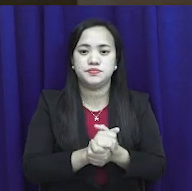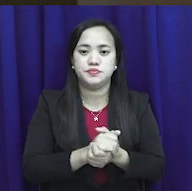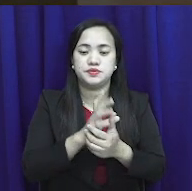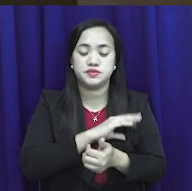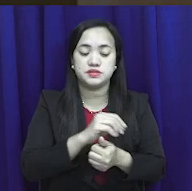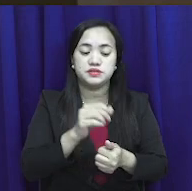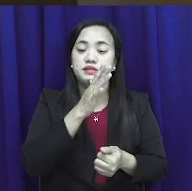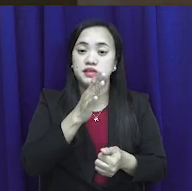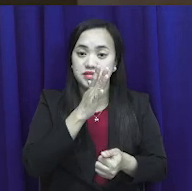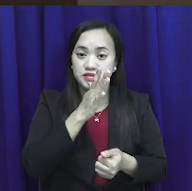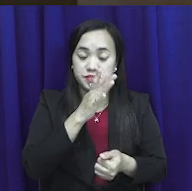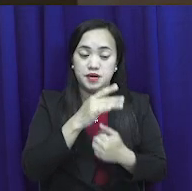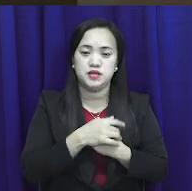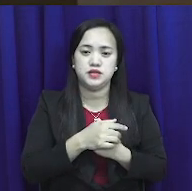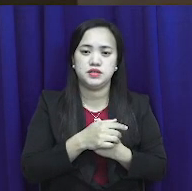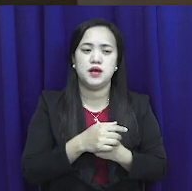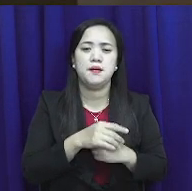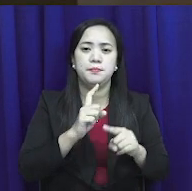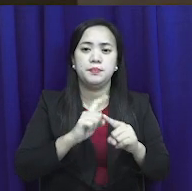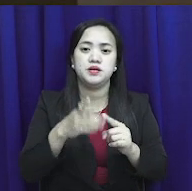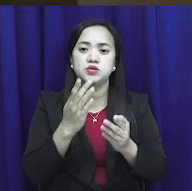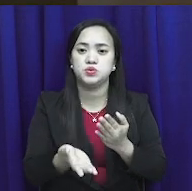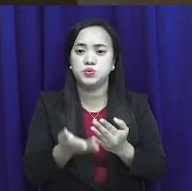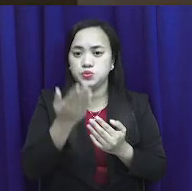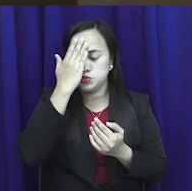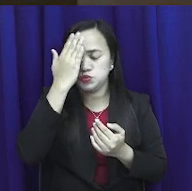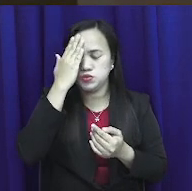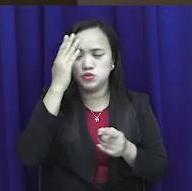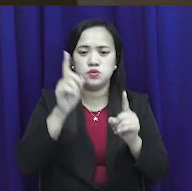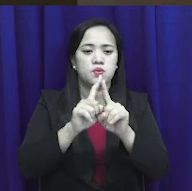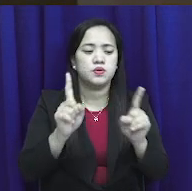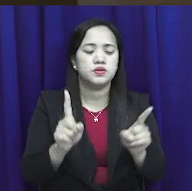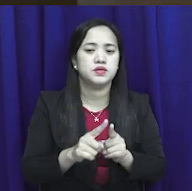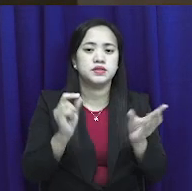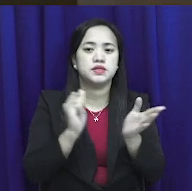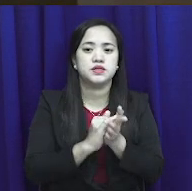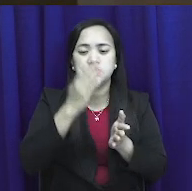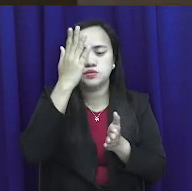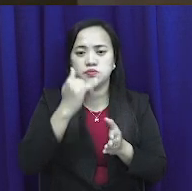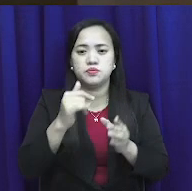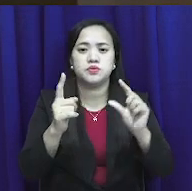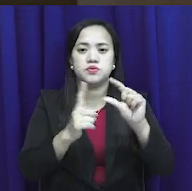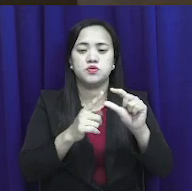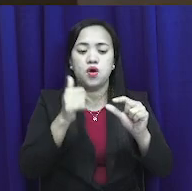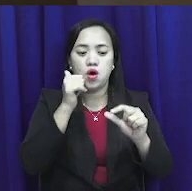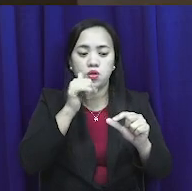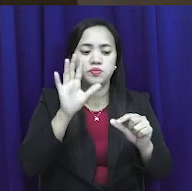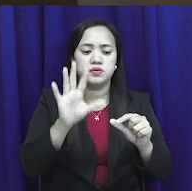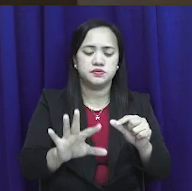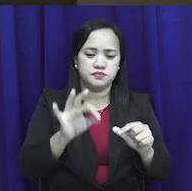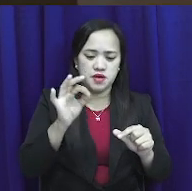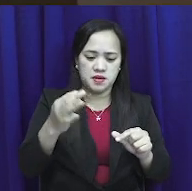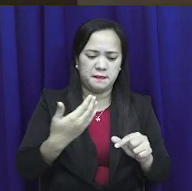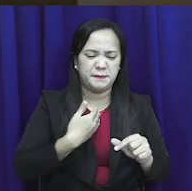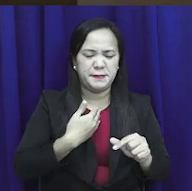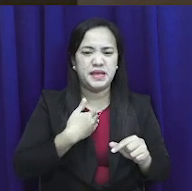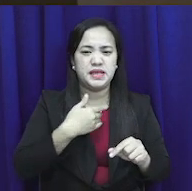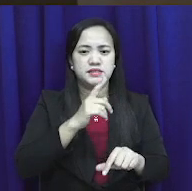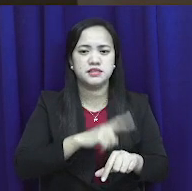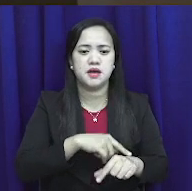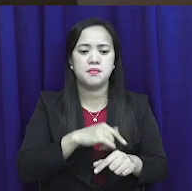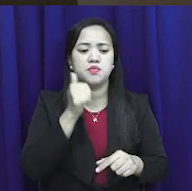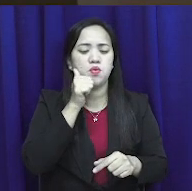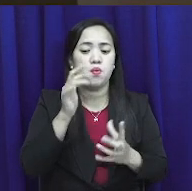ina you see Alam niyo po Sabi ko nga kaya ang word ko kanina eh laging naghahanap ng metime they want to